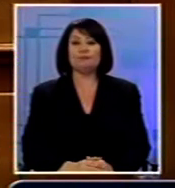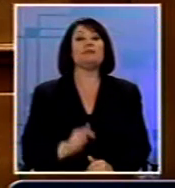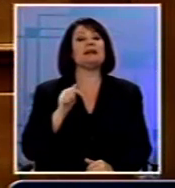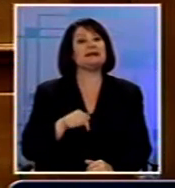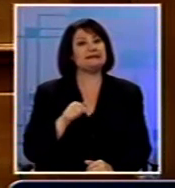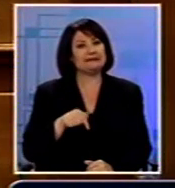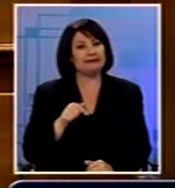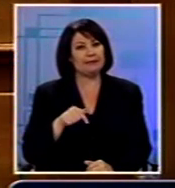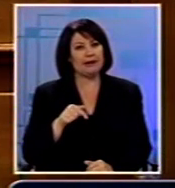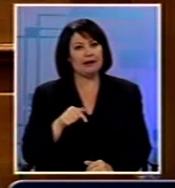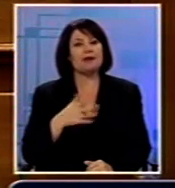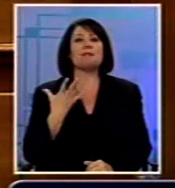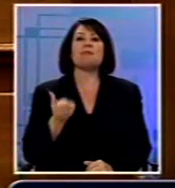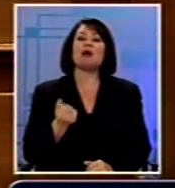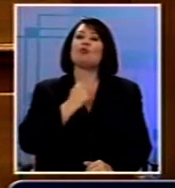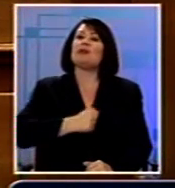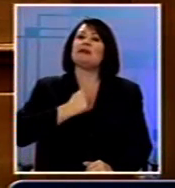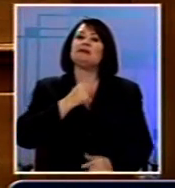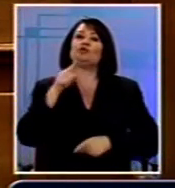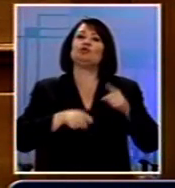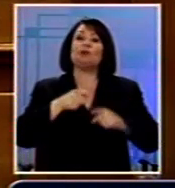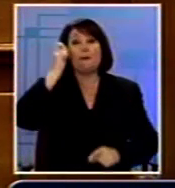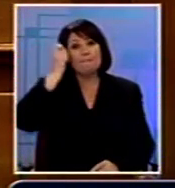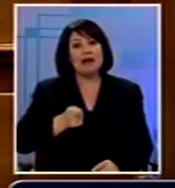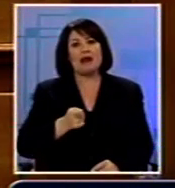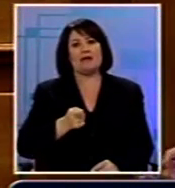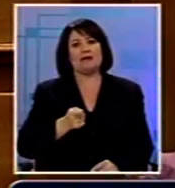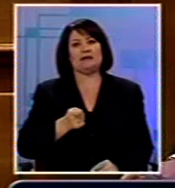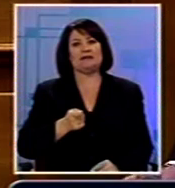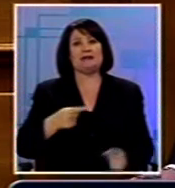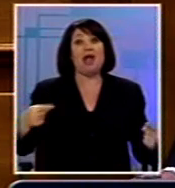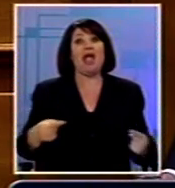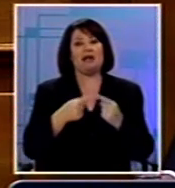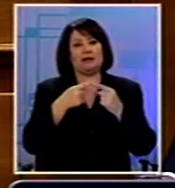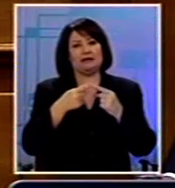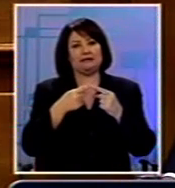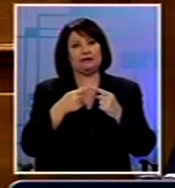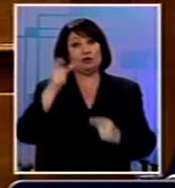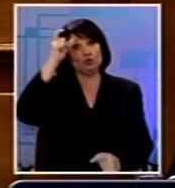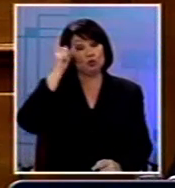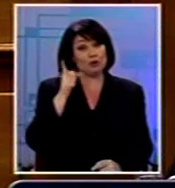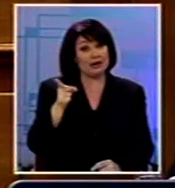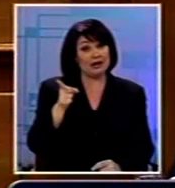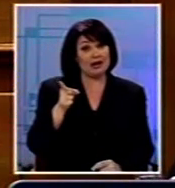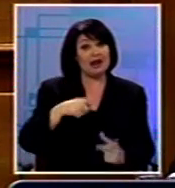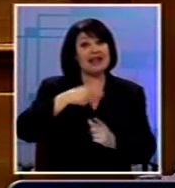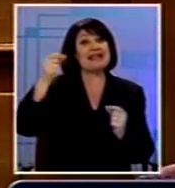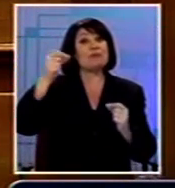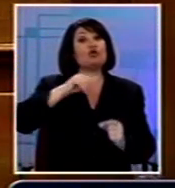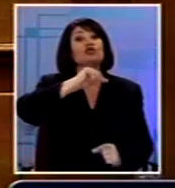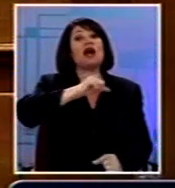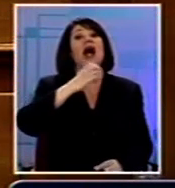Σήμερα υπάρχουν δυστυχώς ορισμένες απαράδεκτες εκδηλώσεις έντασης από την Τουρκία στην Κυπριακή